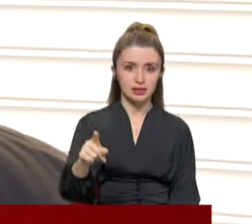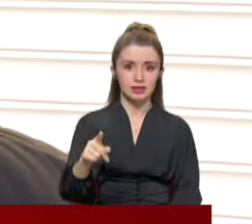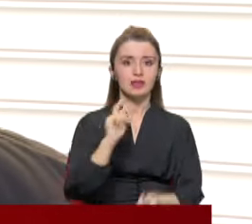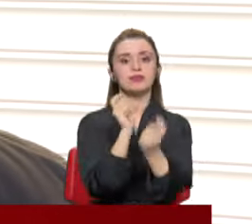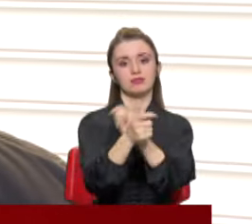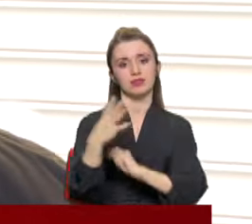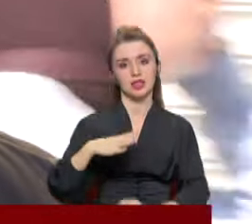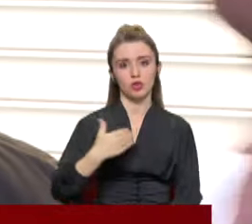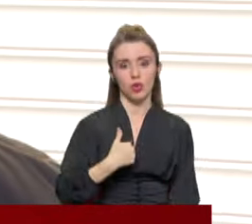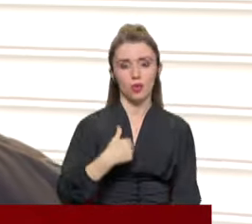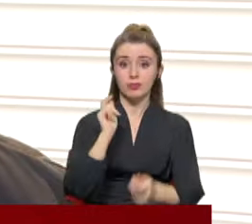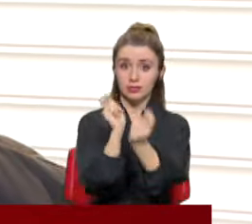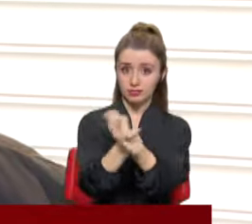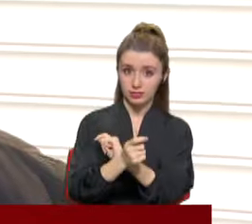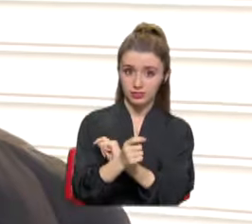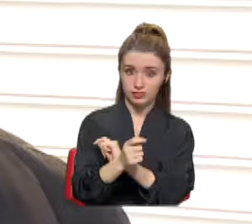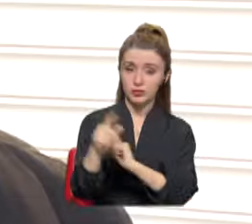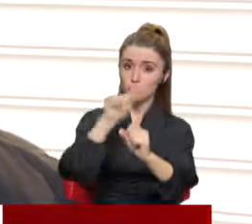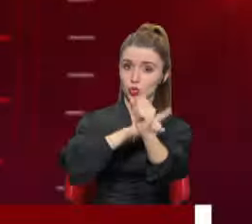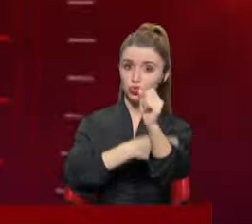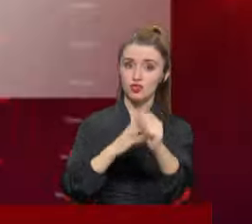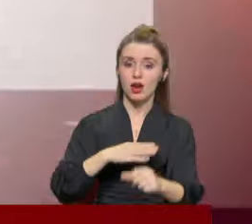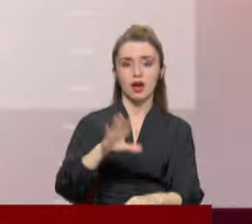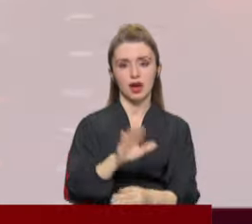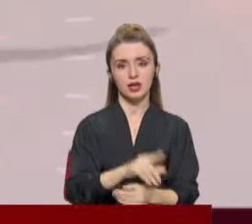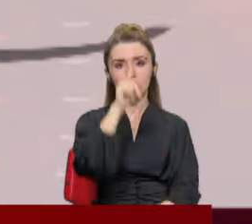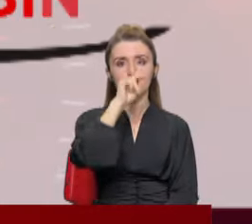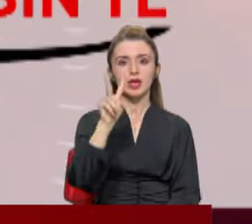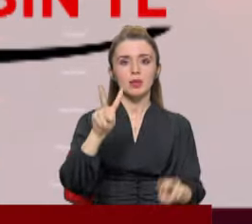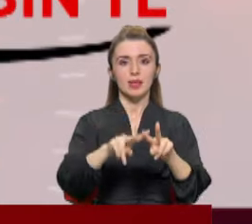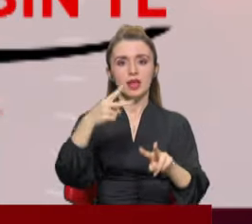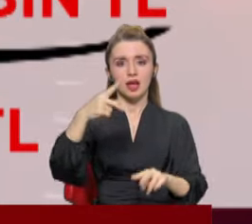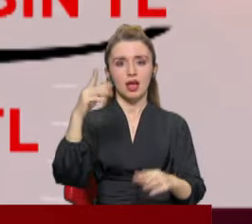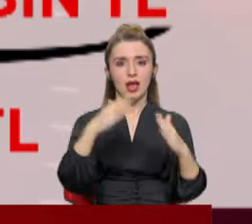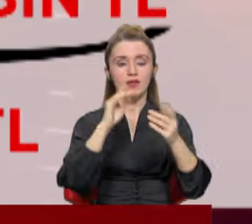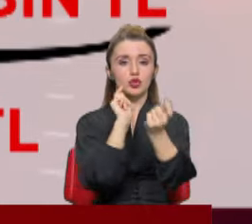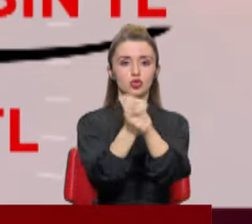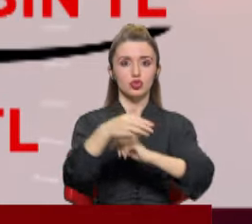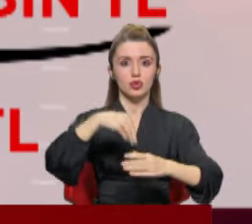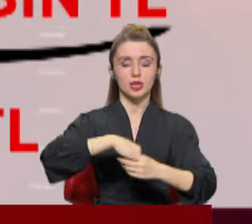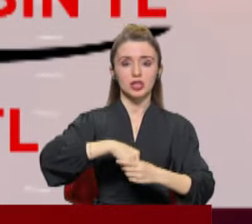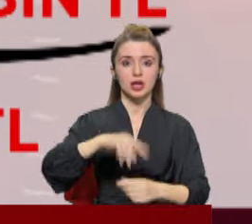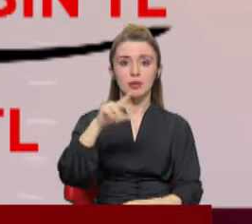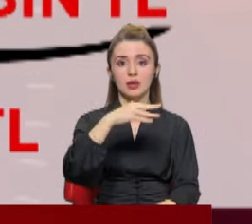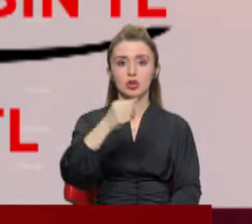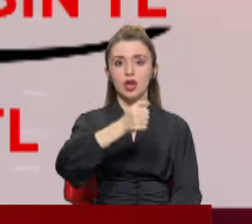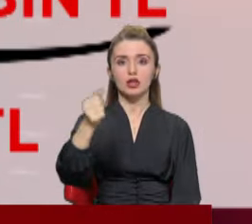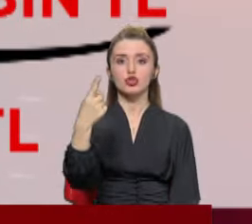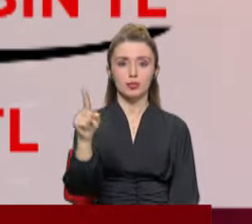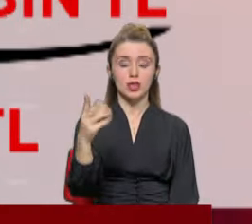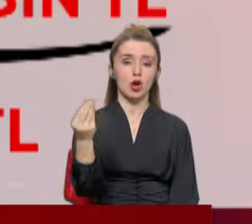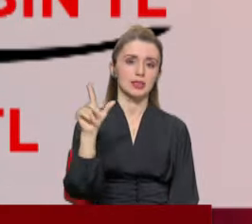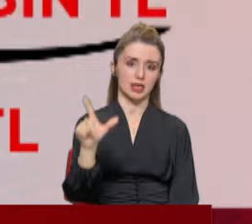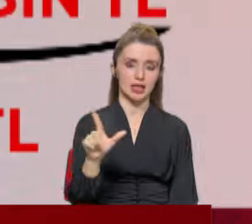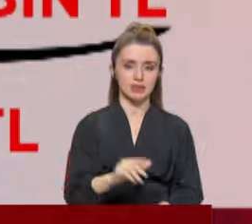herhalde düşünürüz çünkü. Yenileyebilir misiniz? Hayır. 120 metrekarelik bir evin dönüşümü için cepte 1 milyon 600 bin liranın